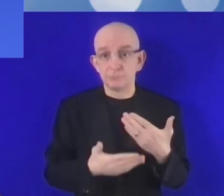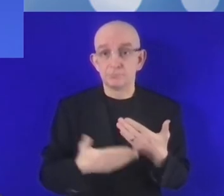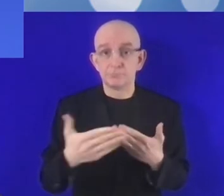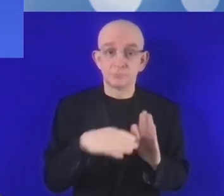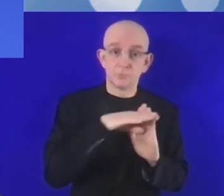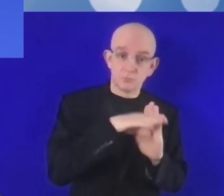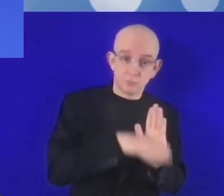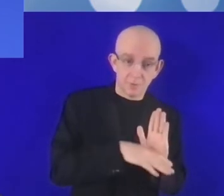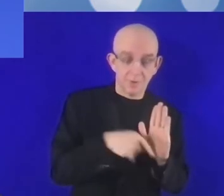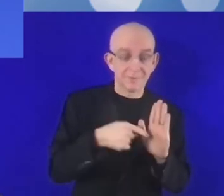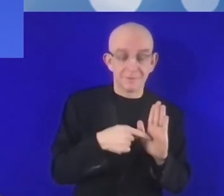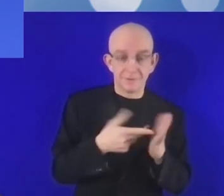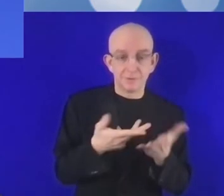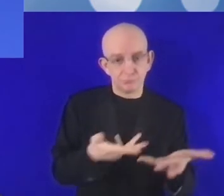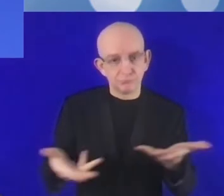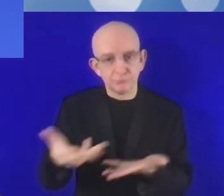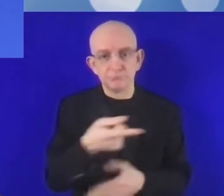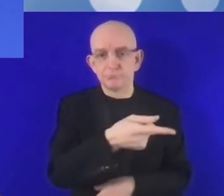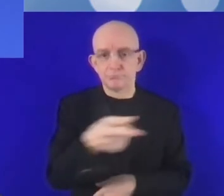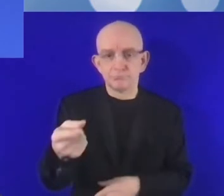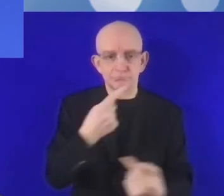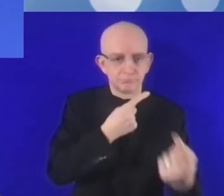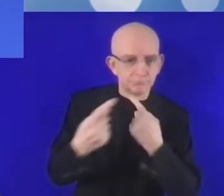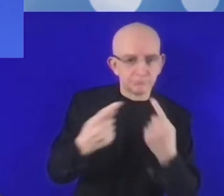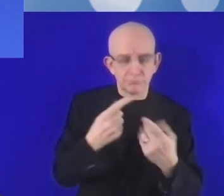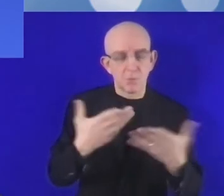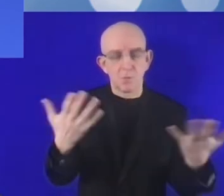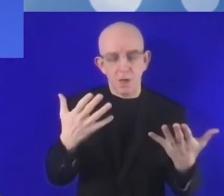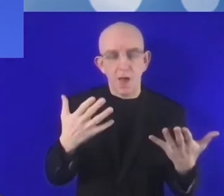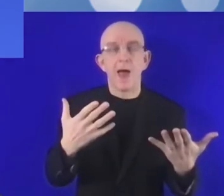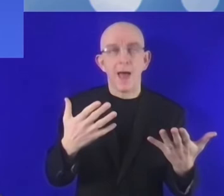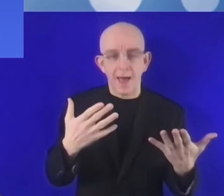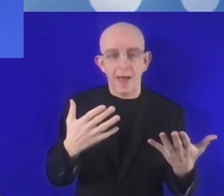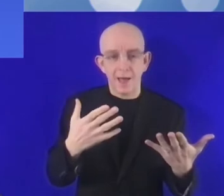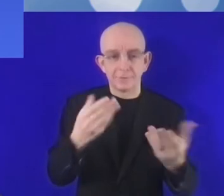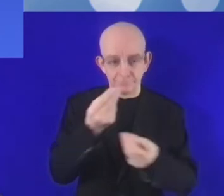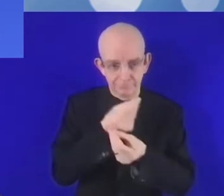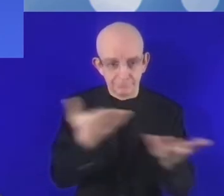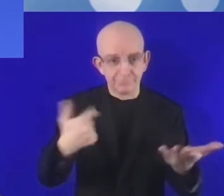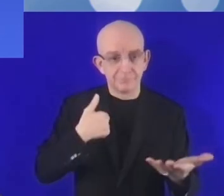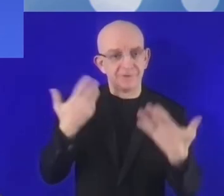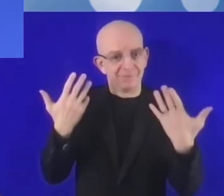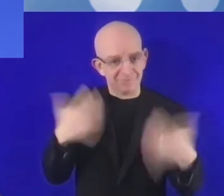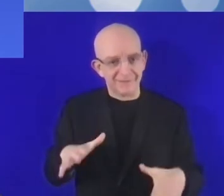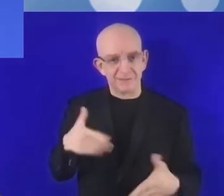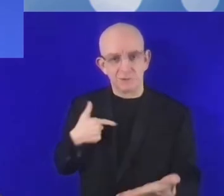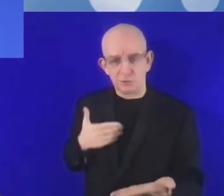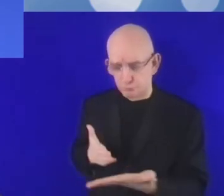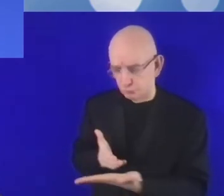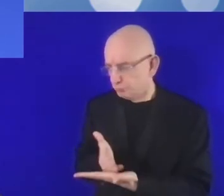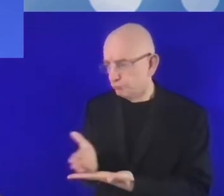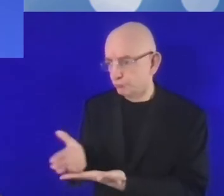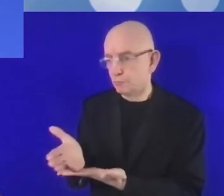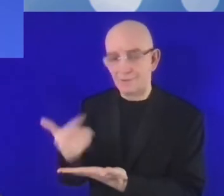Nous avons tous beaucoup appris pendant la pandémie. Et l'une des leçons tirées de cette crise est que l'accès à